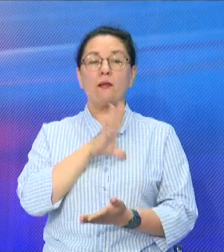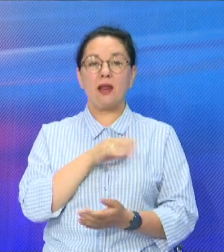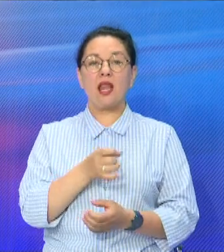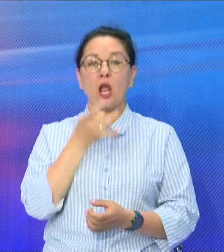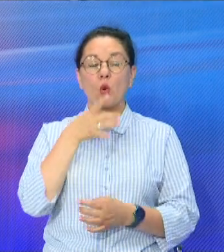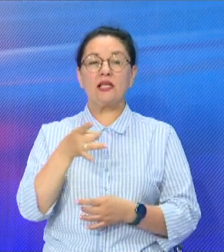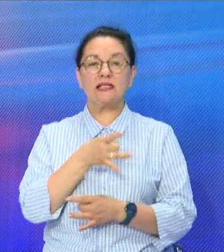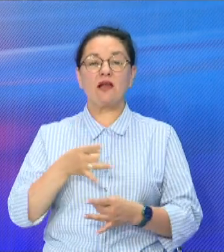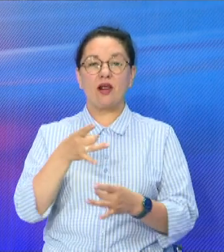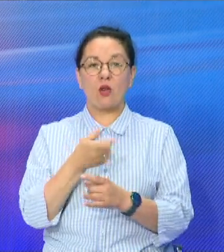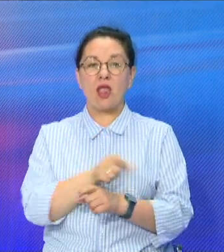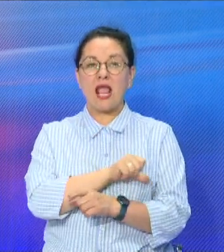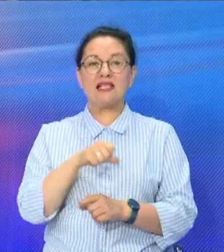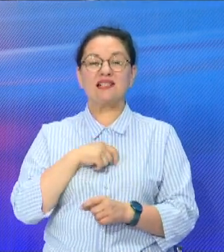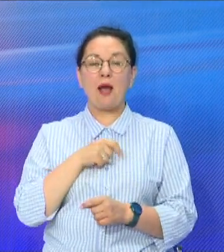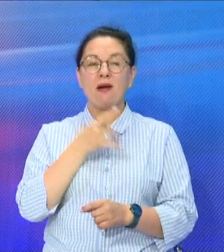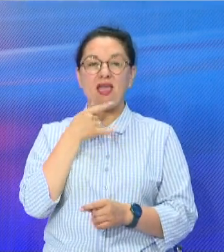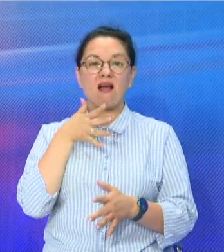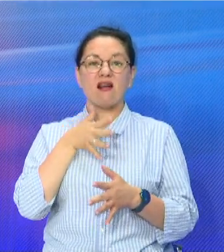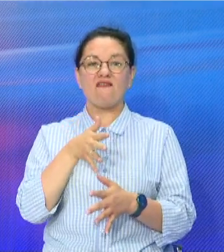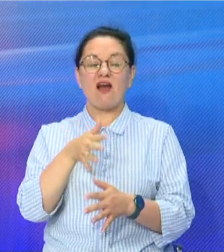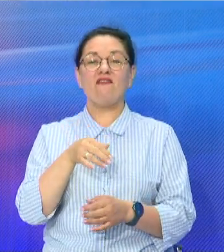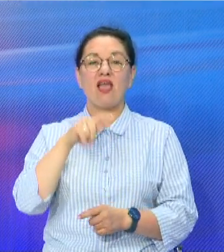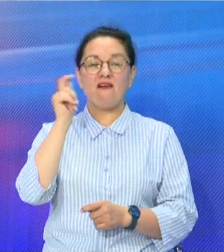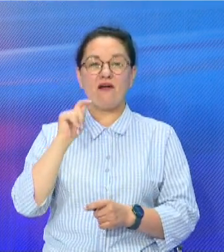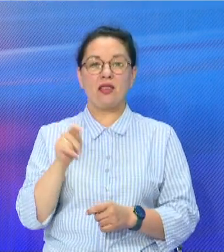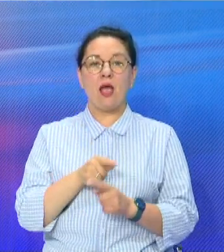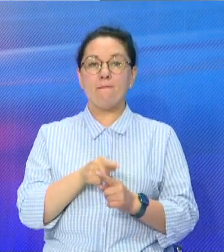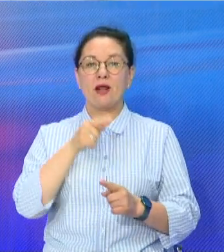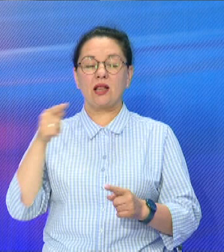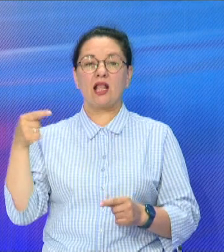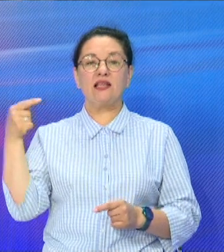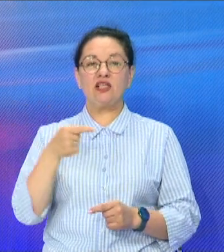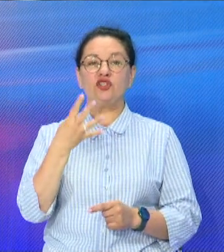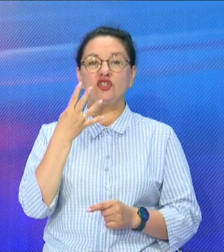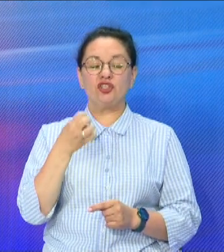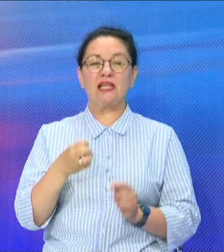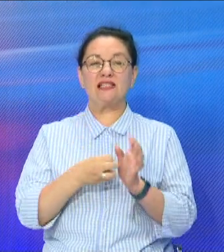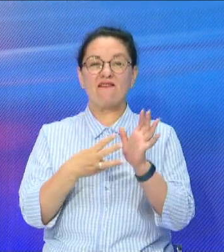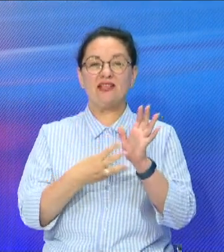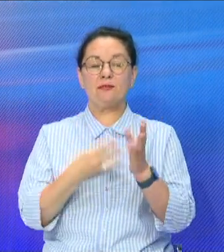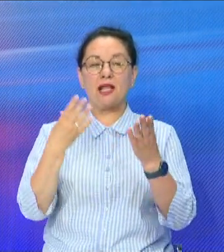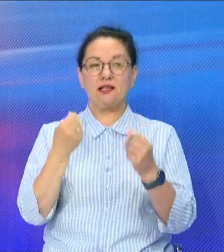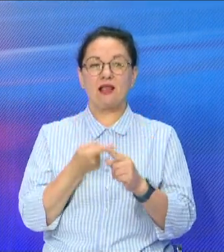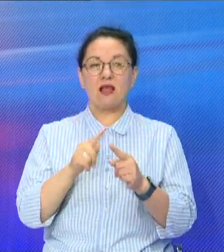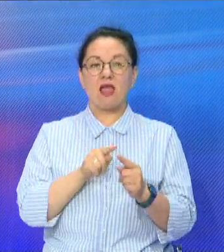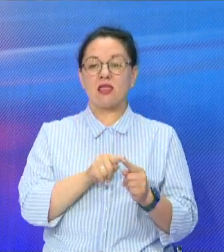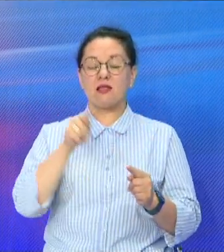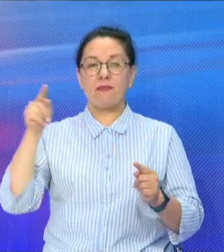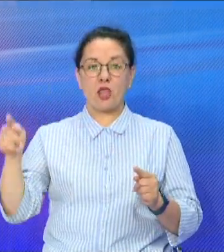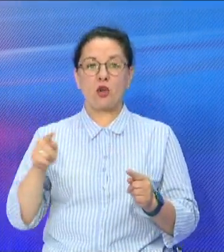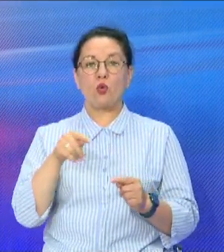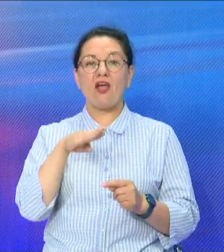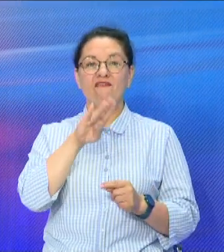самая кровавая война у истории белорусского народа дал жилось от 1418 день zagato перед на фронтах великой